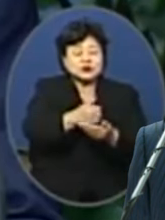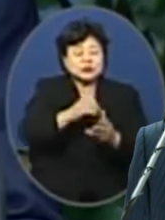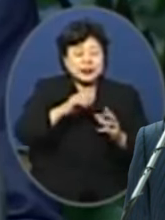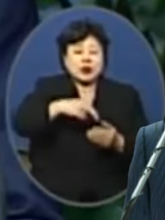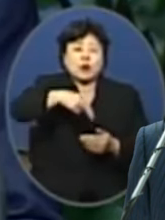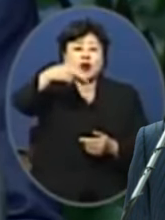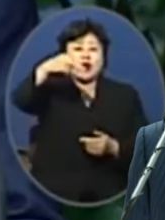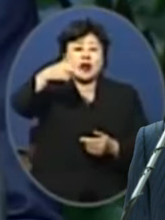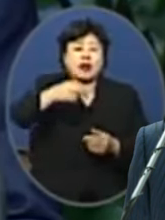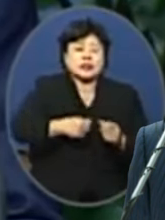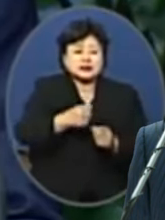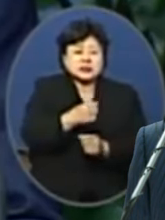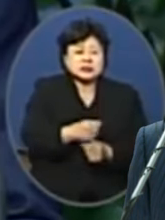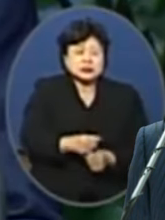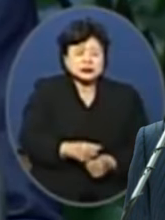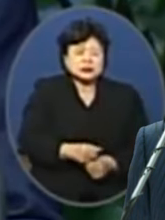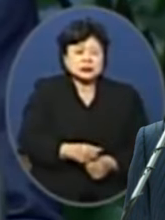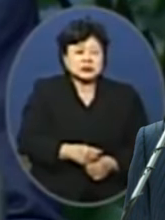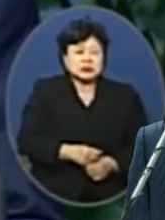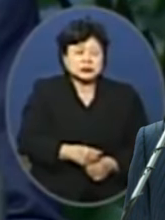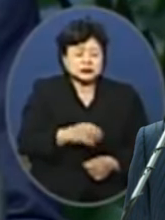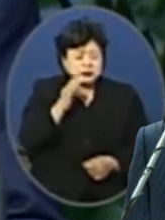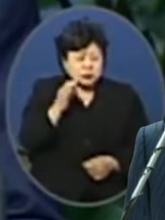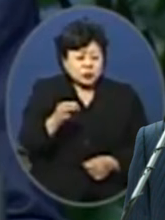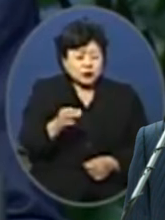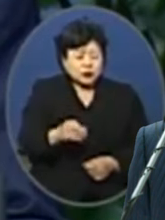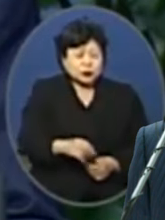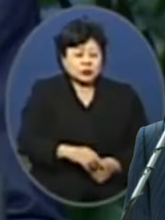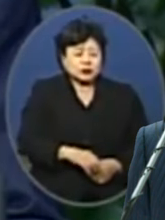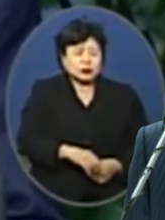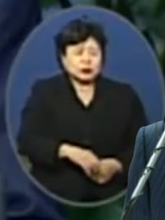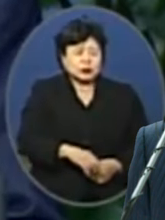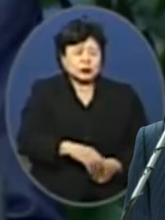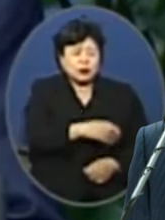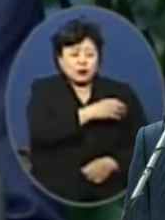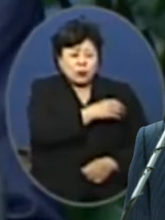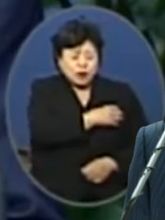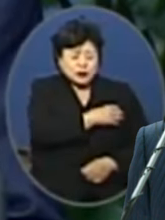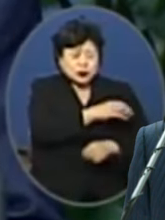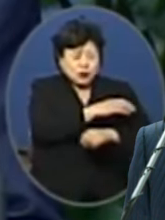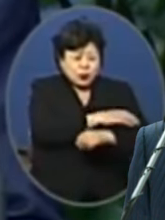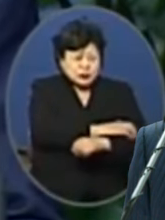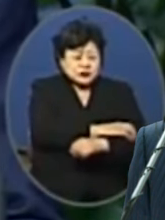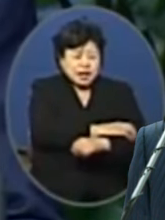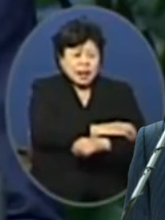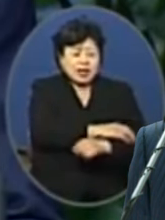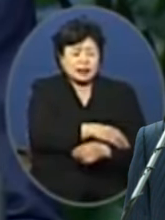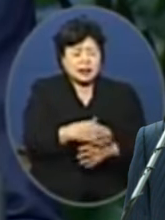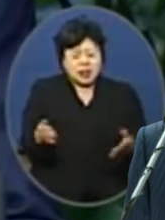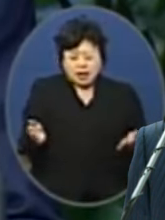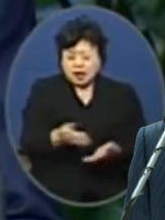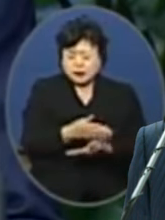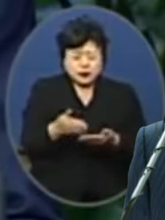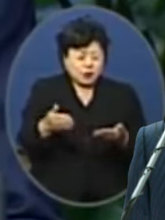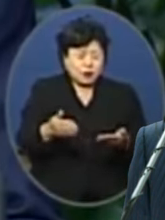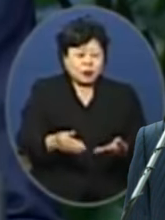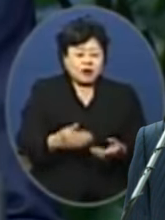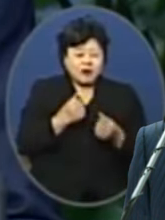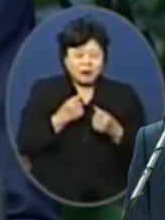갈 것인데 지위도 명예도 권세도 돈도 건강 이외에는 더 이상 바라는 것이